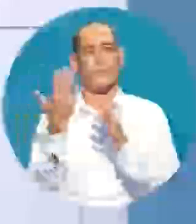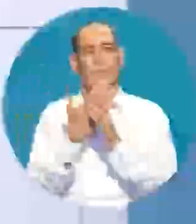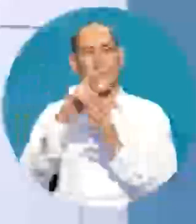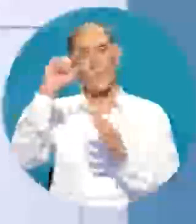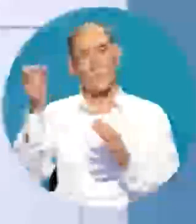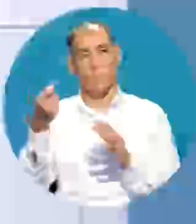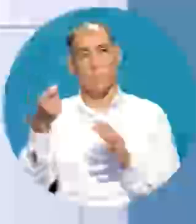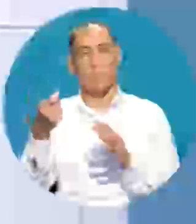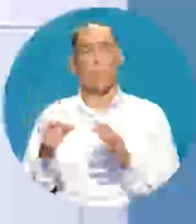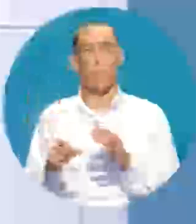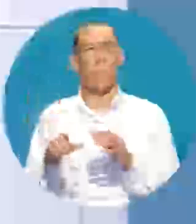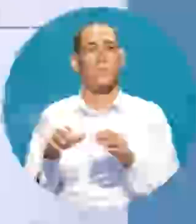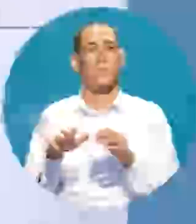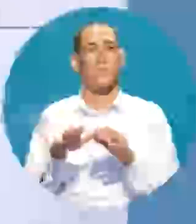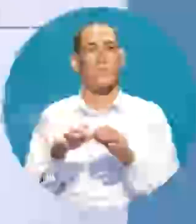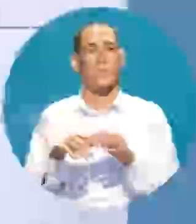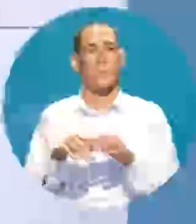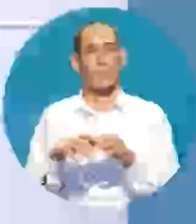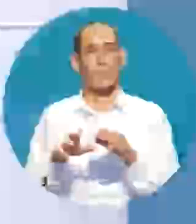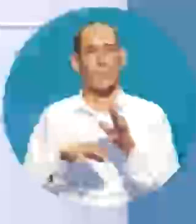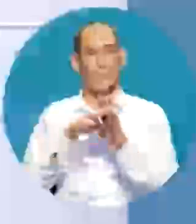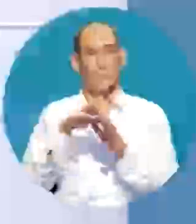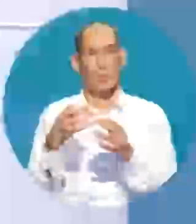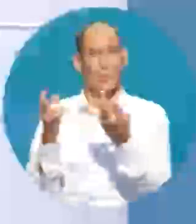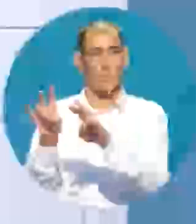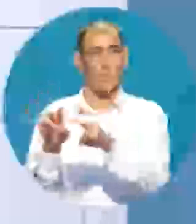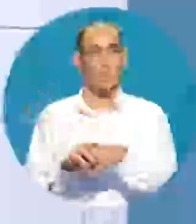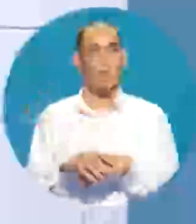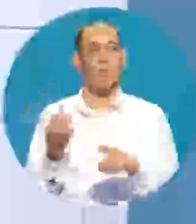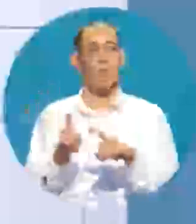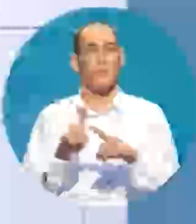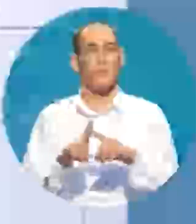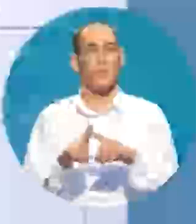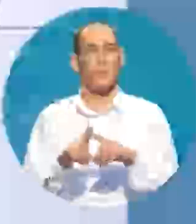Һәм ярым ай формасындағы сызықты